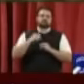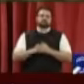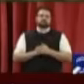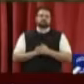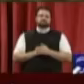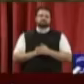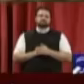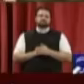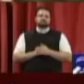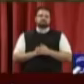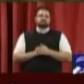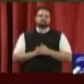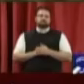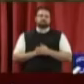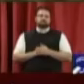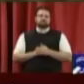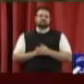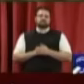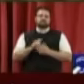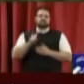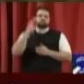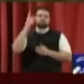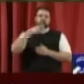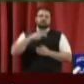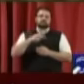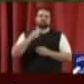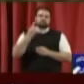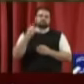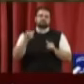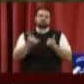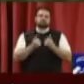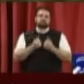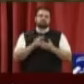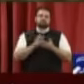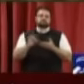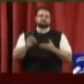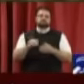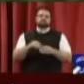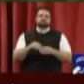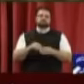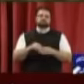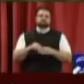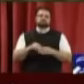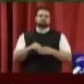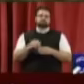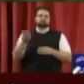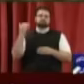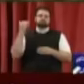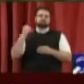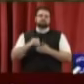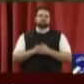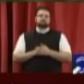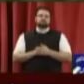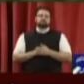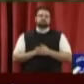concluzie a unor situații, da. Și s-au scris în celele noastre, dar ele cred că